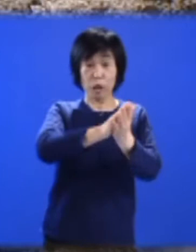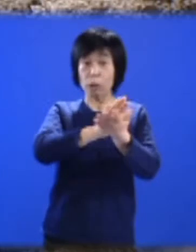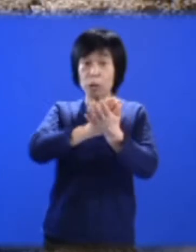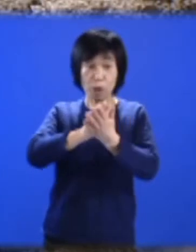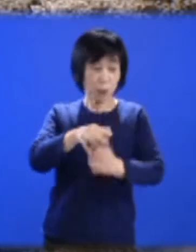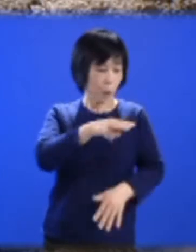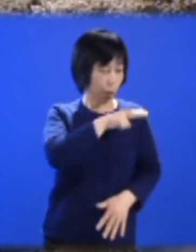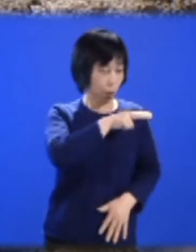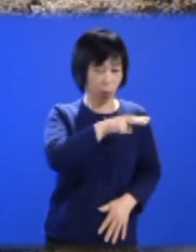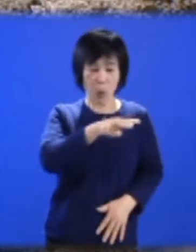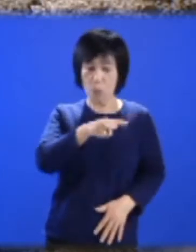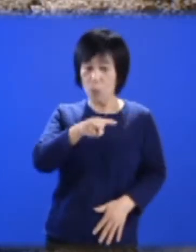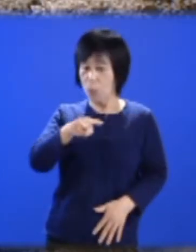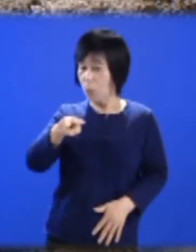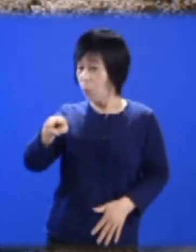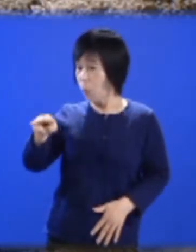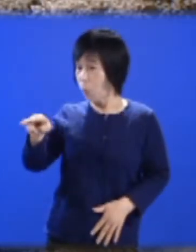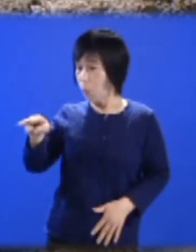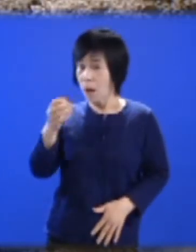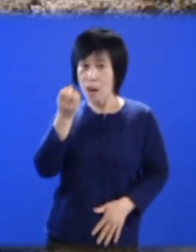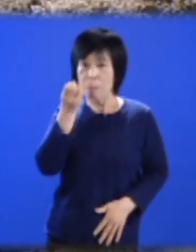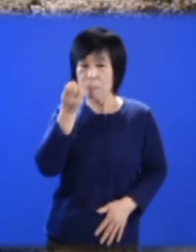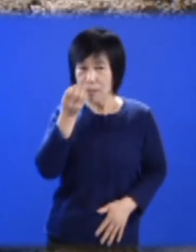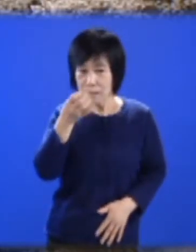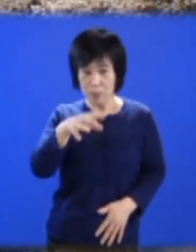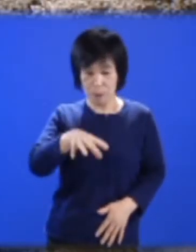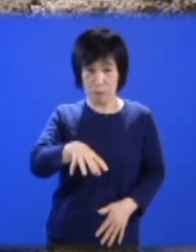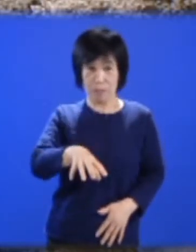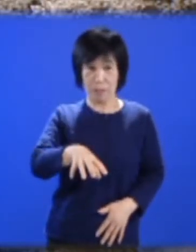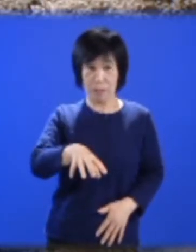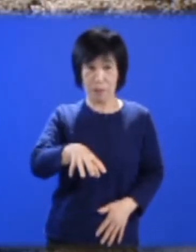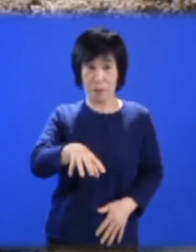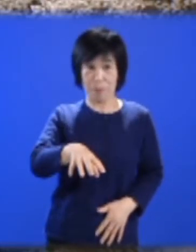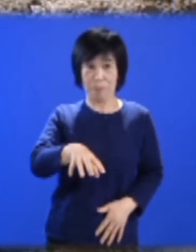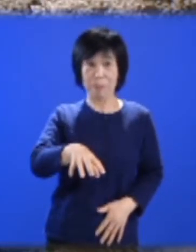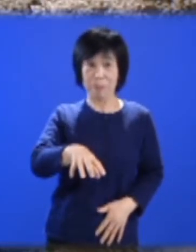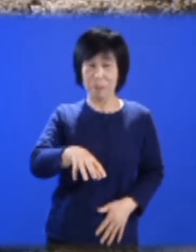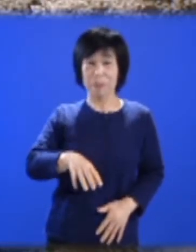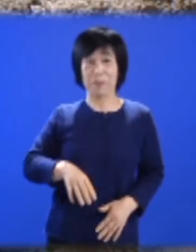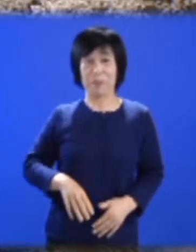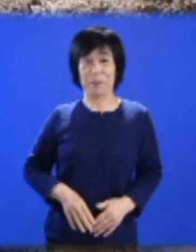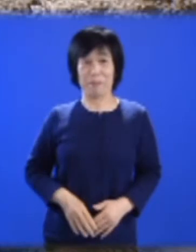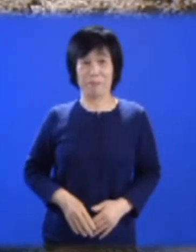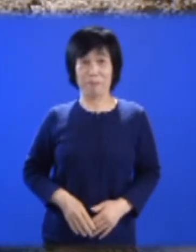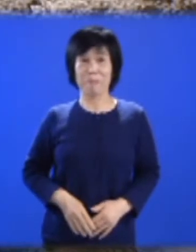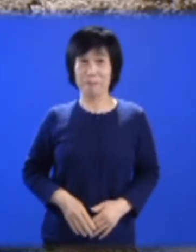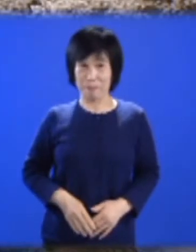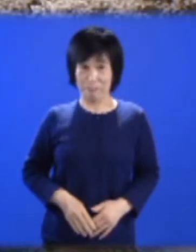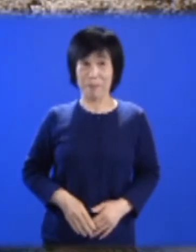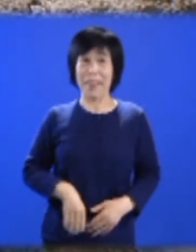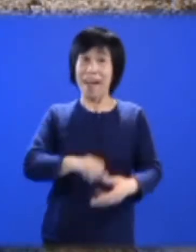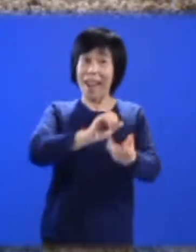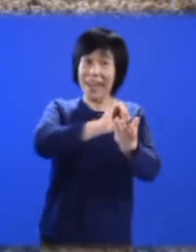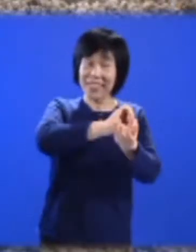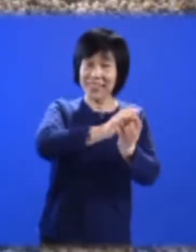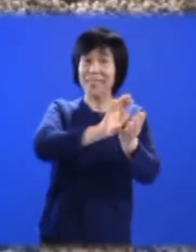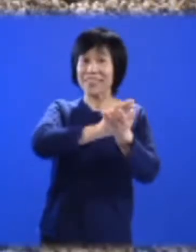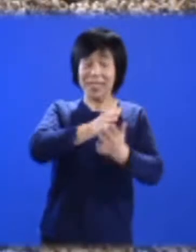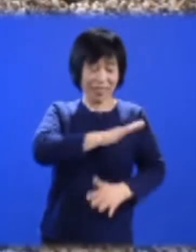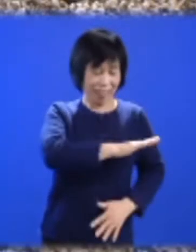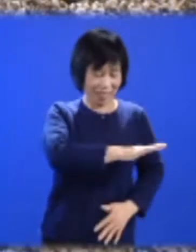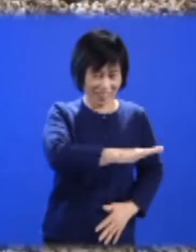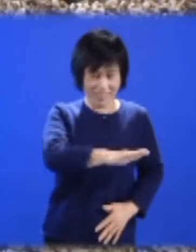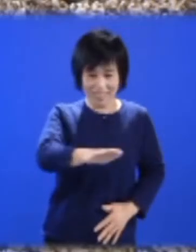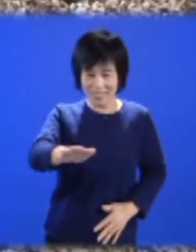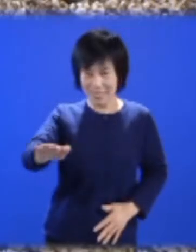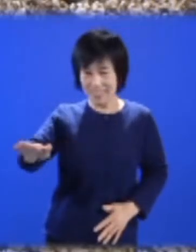桜を見下ろすことってめったにないから、ここはとっておきの場所ですね。桜が一面に広がってます